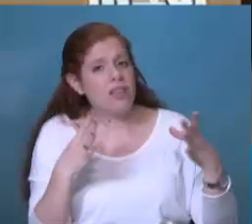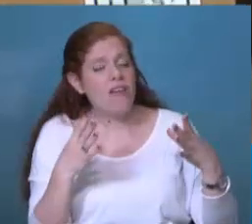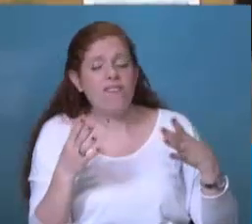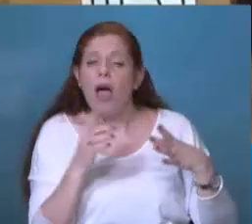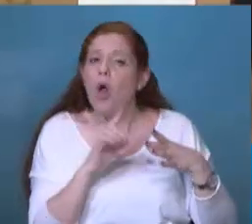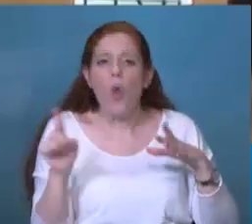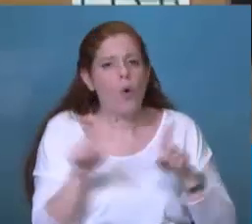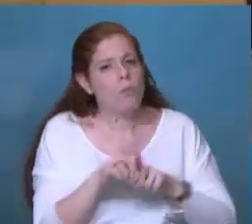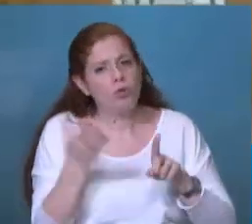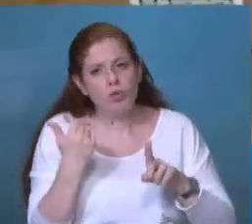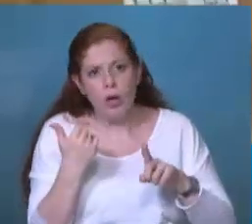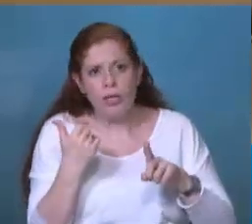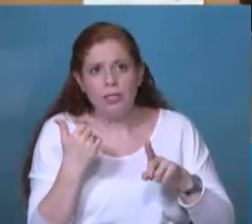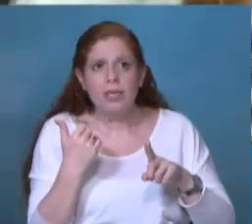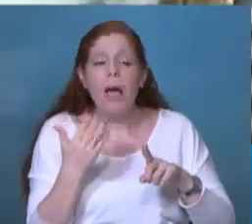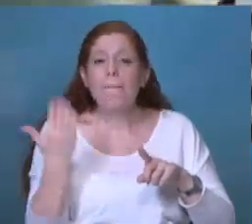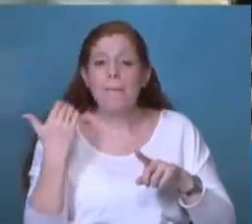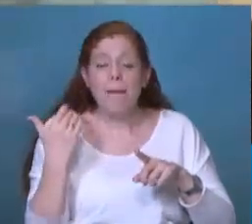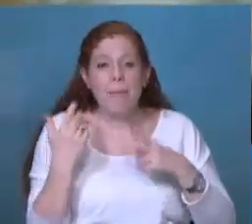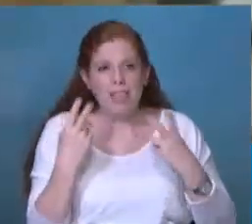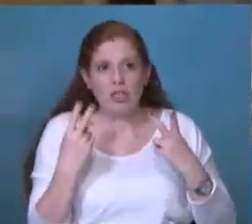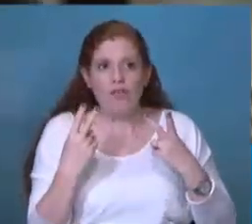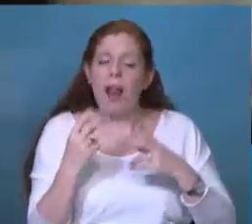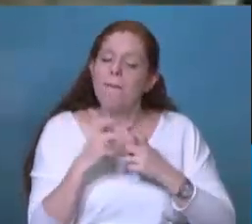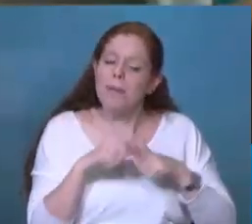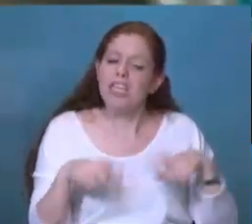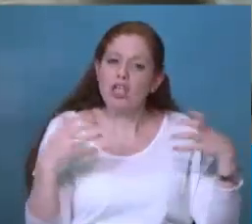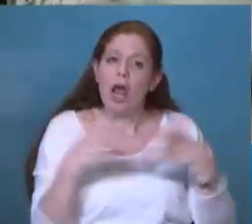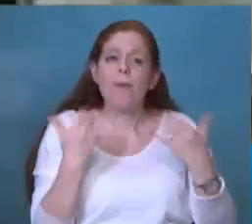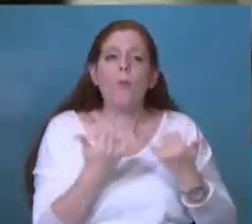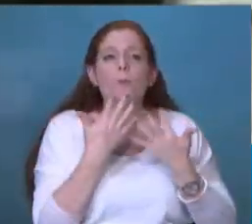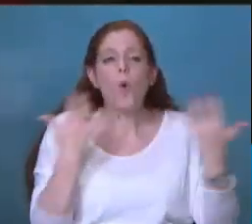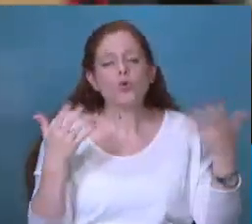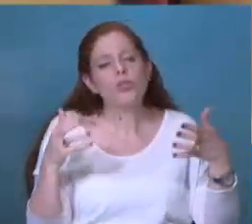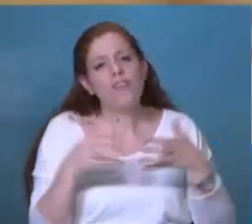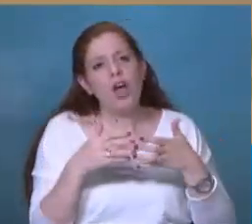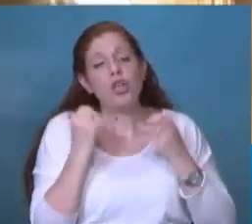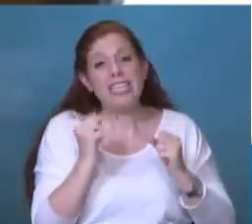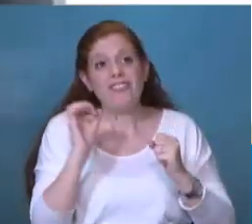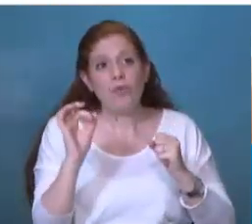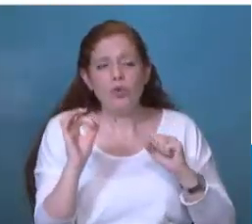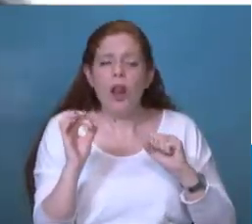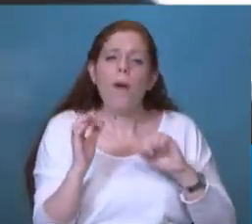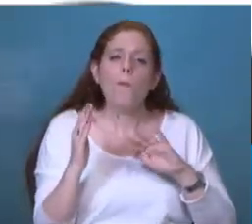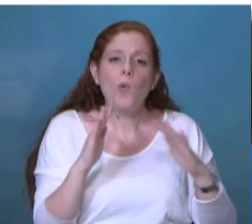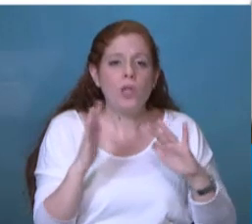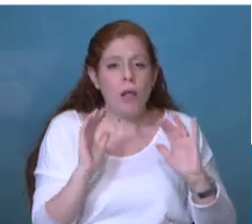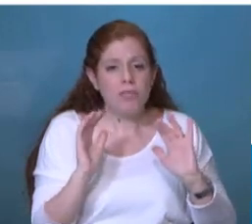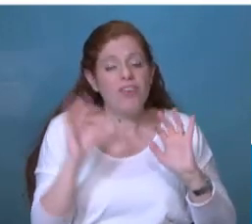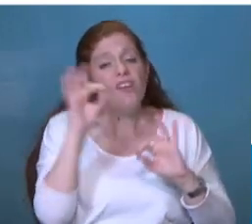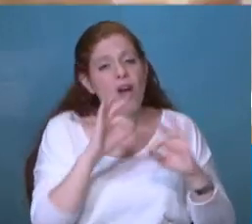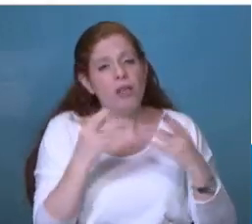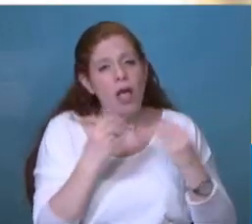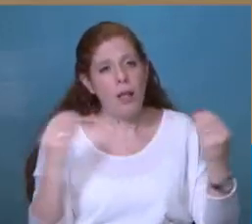כשהיה. אם פעם נחשבה למניית העם, היום ברור שמדובר בחברה שיציבותה מוטלת בספק, ועדיין רבות